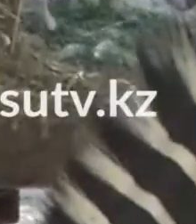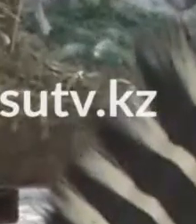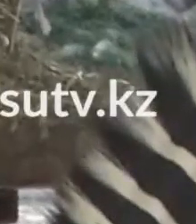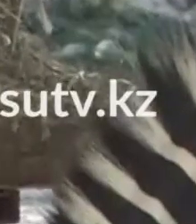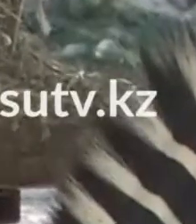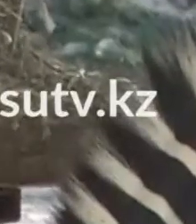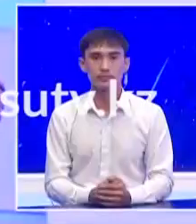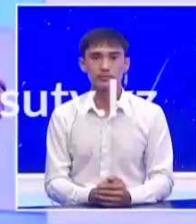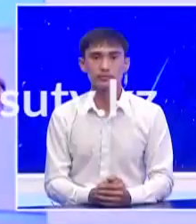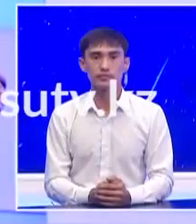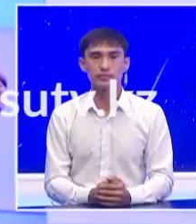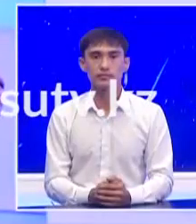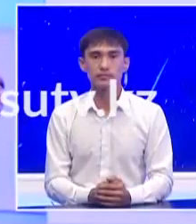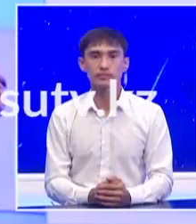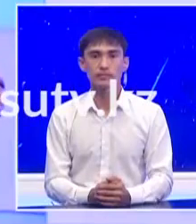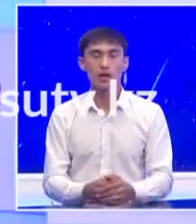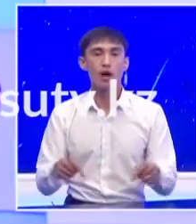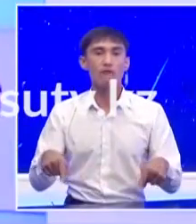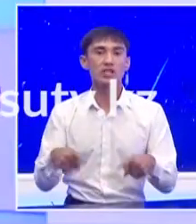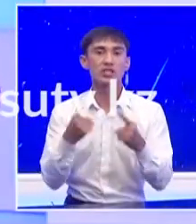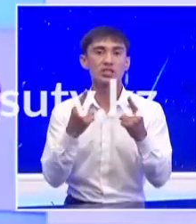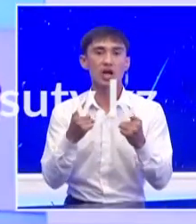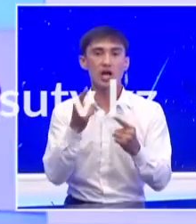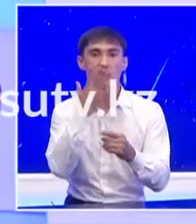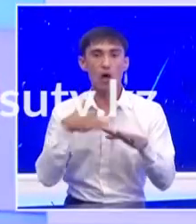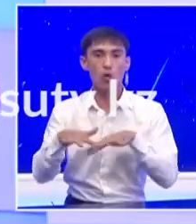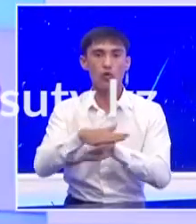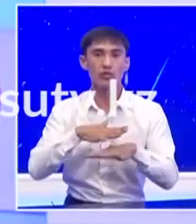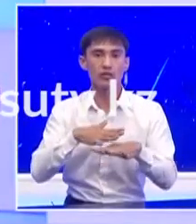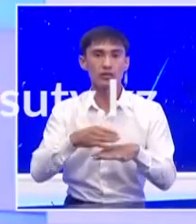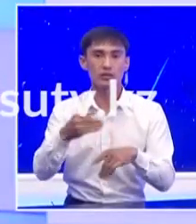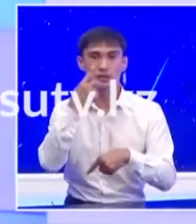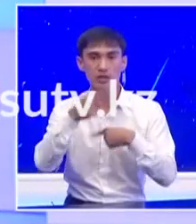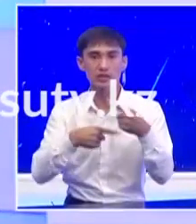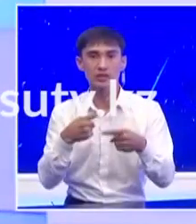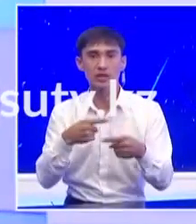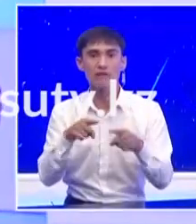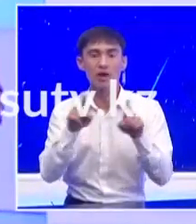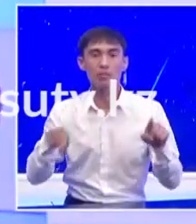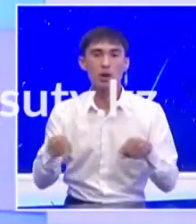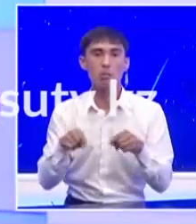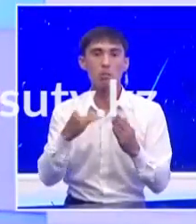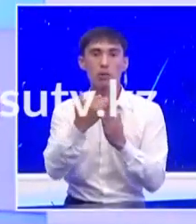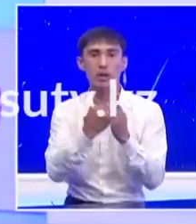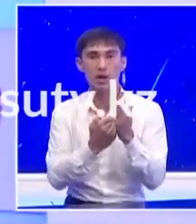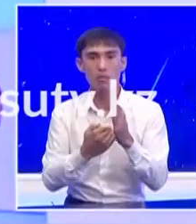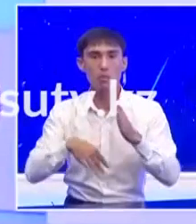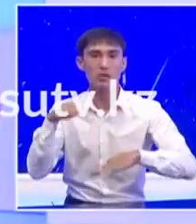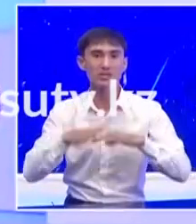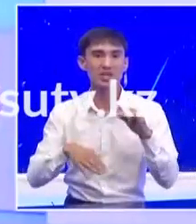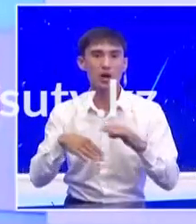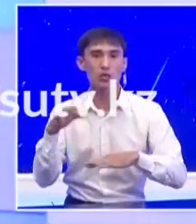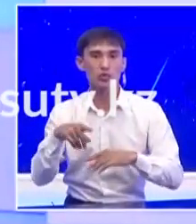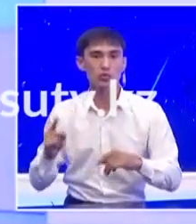телеканал ЖТСУ. Возрождая народные ремесла, в рамках государственных программ мастера рукоделия все